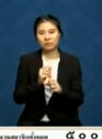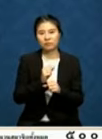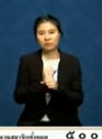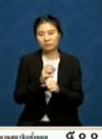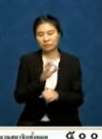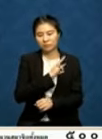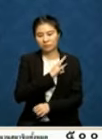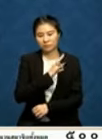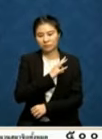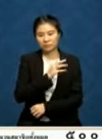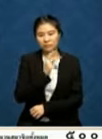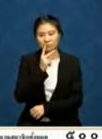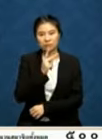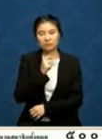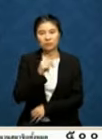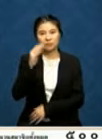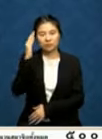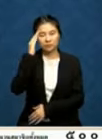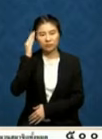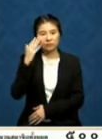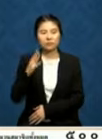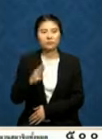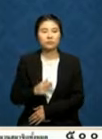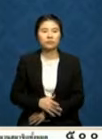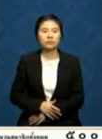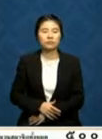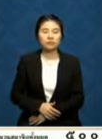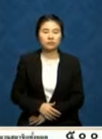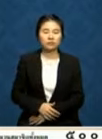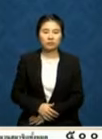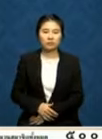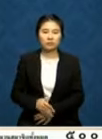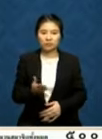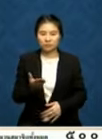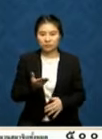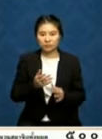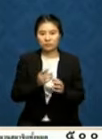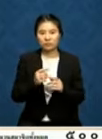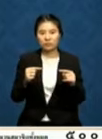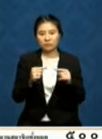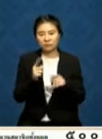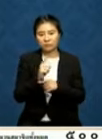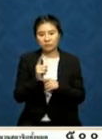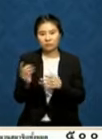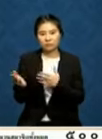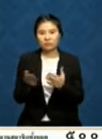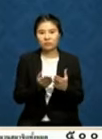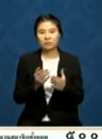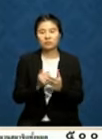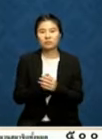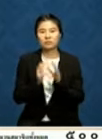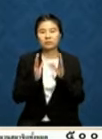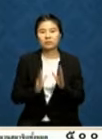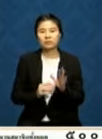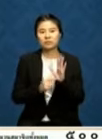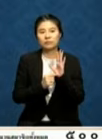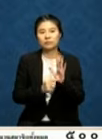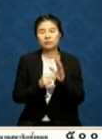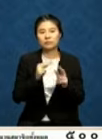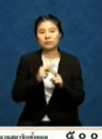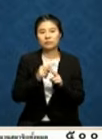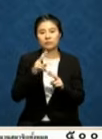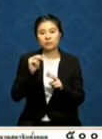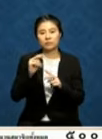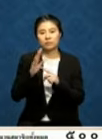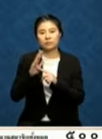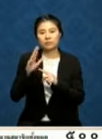าชิกได้ทราบแล้วนะครับเพราะนั้นขอเชิญผู้เสนอนะครับคุณณัฐวุฒิ